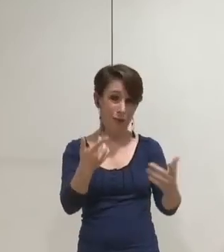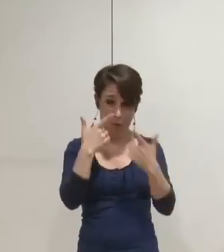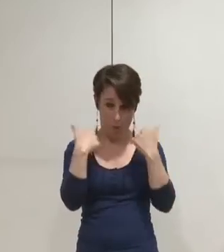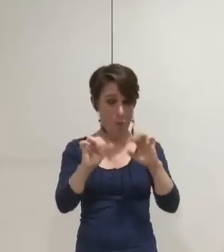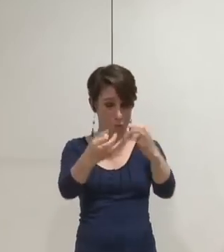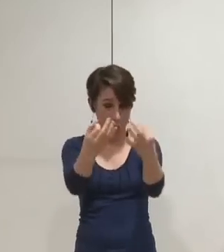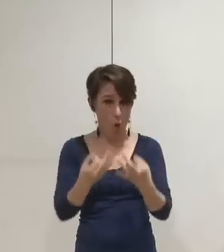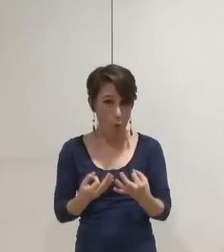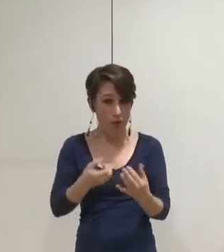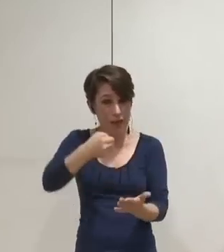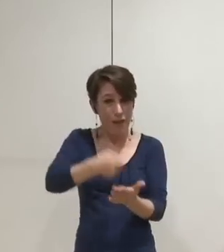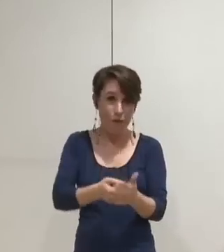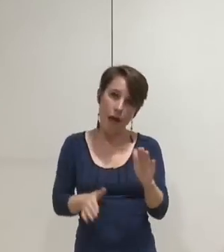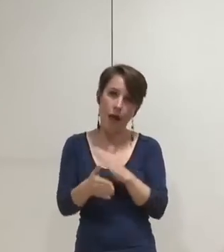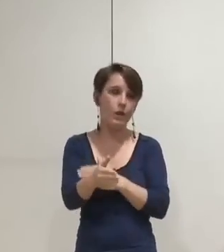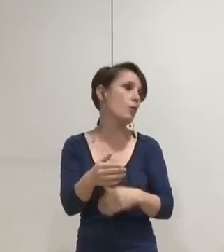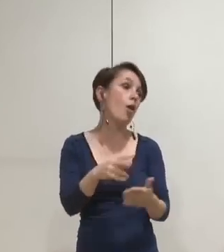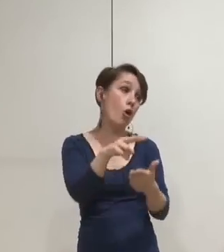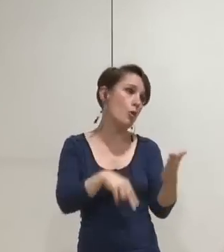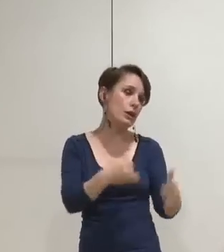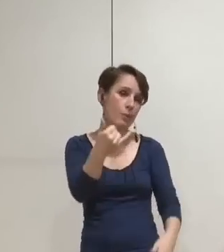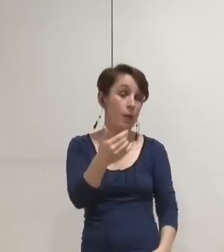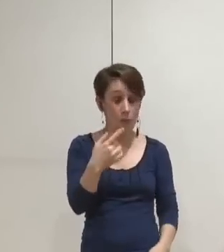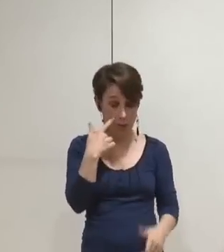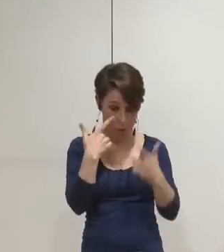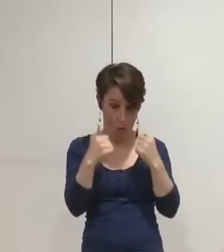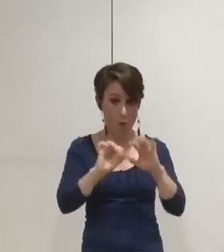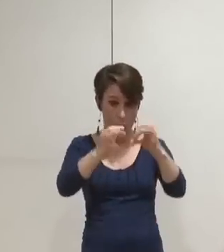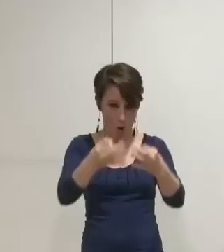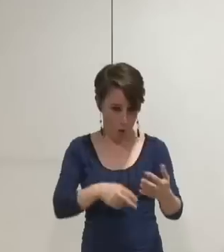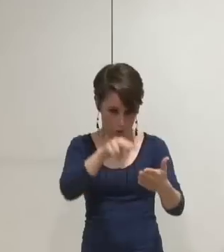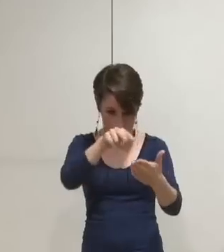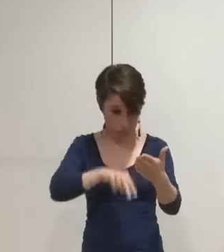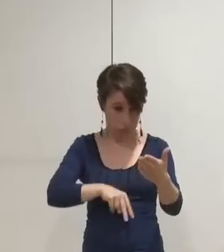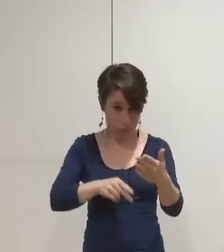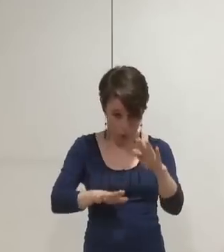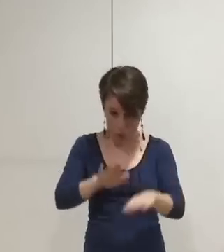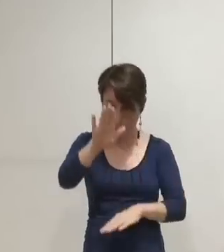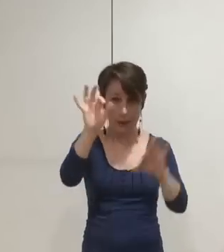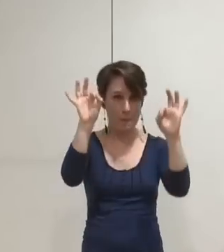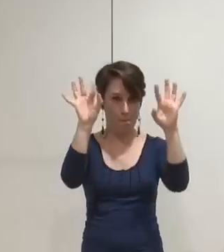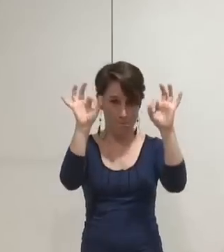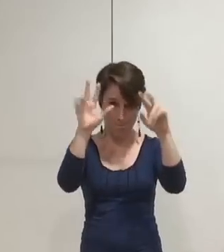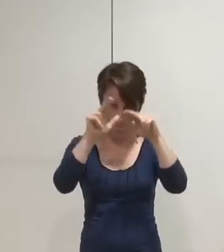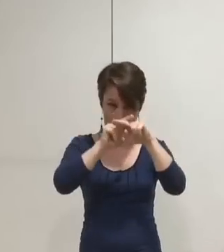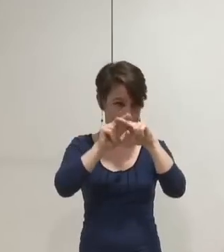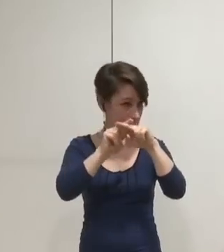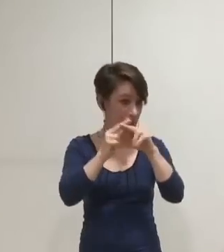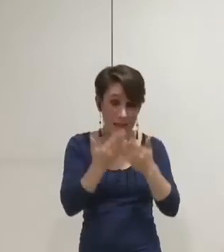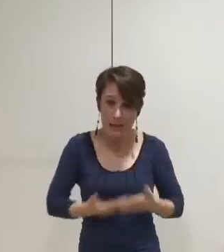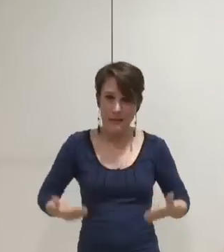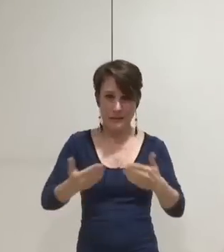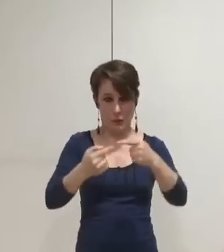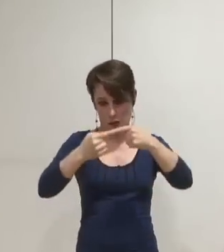à fin avril je vous épargne la lecture mais montre qu'il n'y a absolument aucun redressement on est toujours dans les mêmes